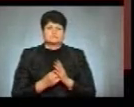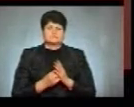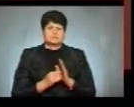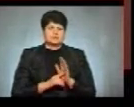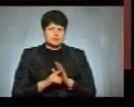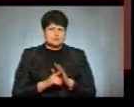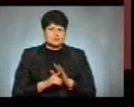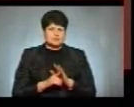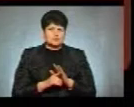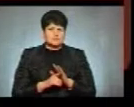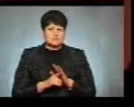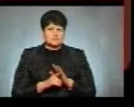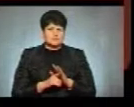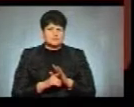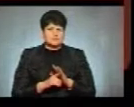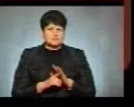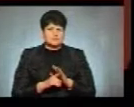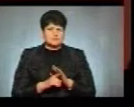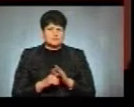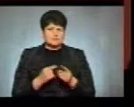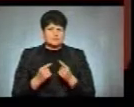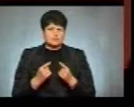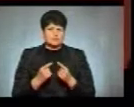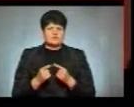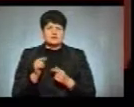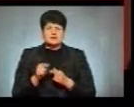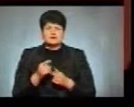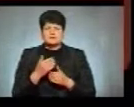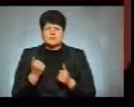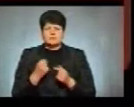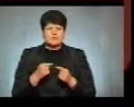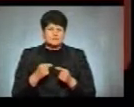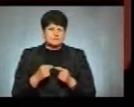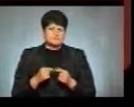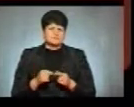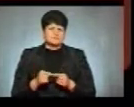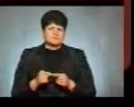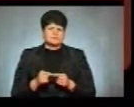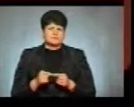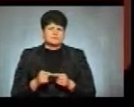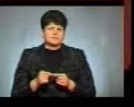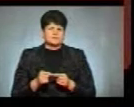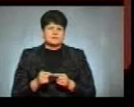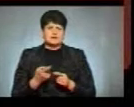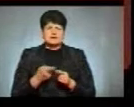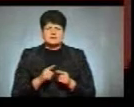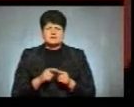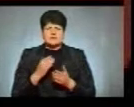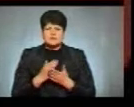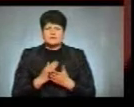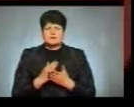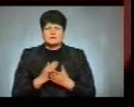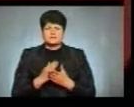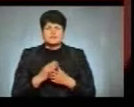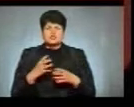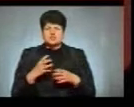що сказано, власне, ну, декларативність програм, тут нічого дивного немає, тому що будь-яка програма – це є такий згусток,